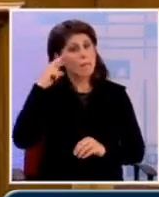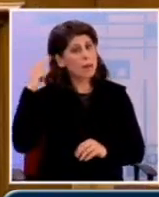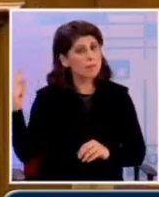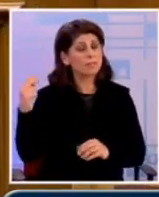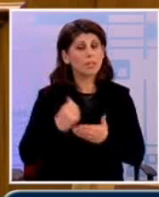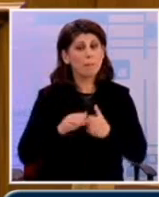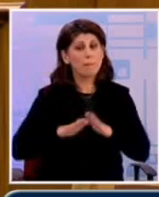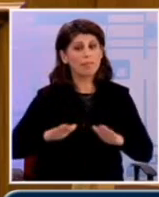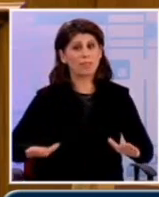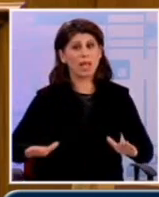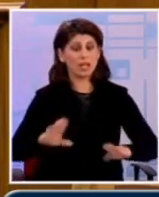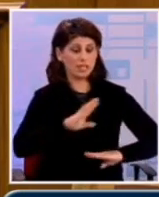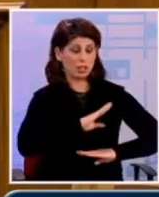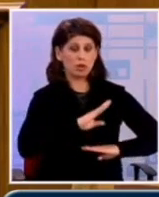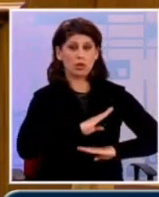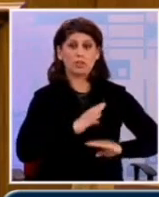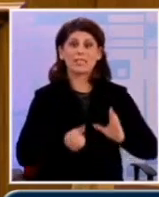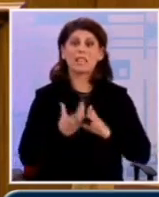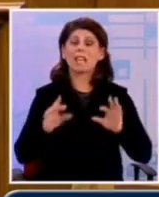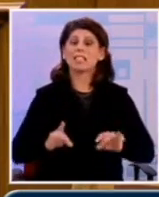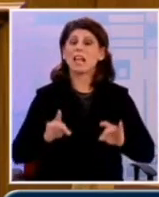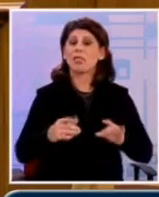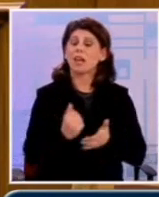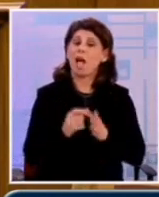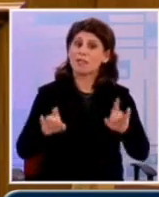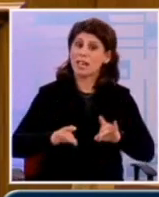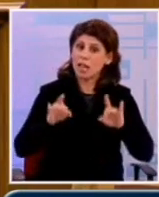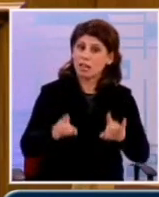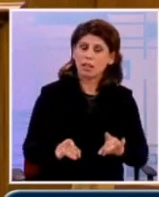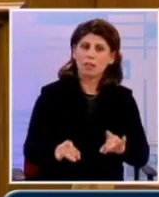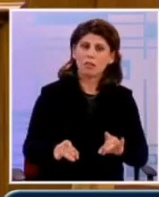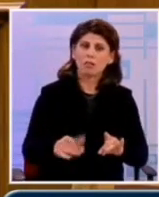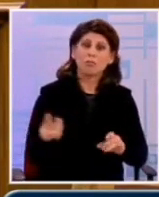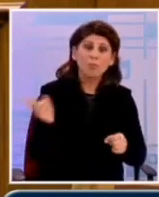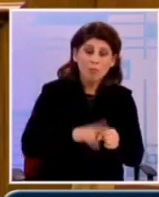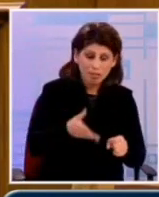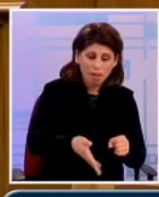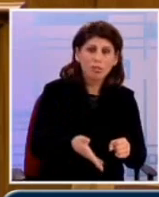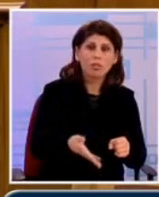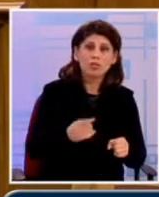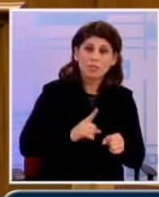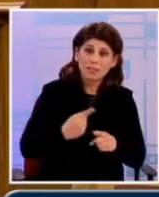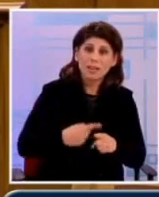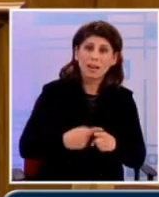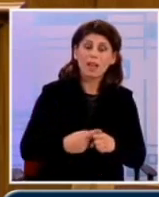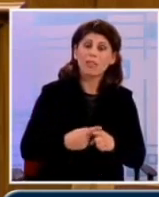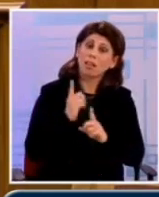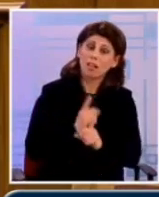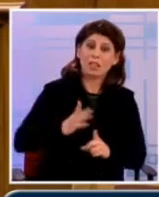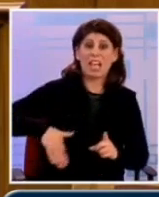και παιδιά στρατιωτών της Νέας Ζηλανδίας και της Αυστραλίας που άφησαν εδώ την ψυχούλα τους σε αυτόν τον τόπο και ιδιαίτερα στην